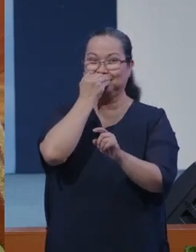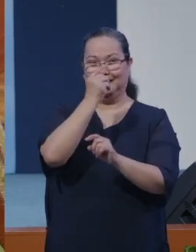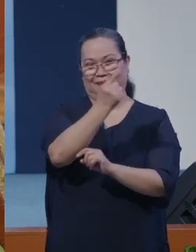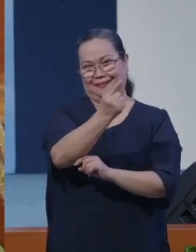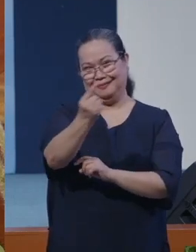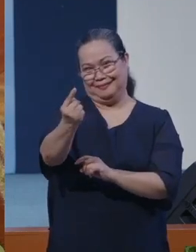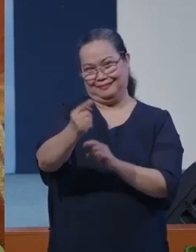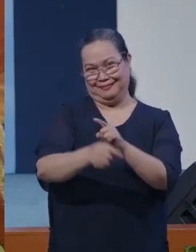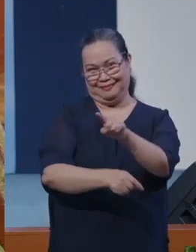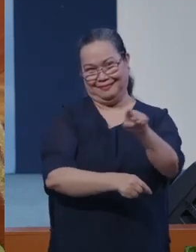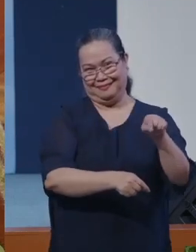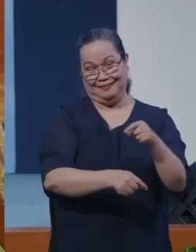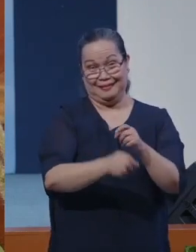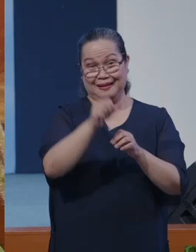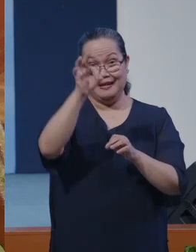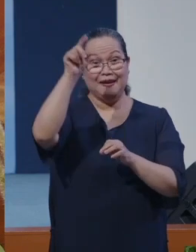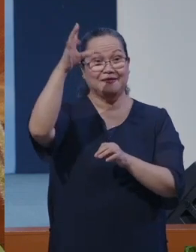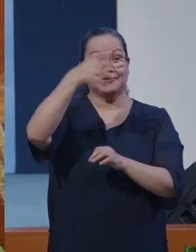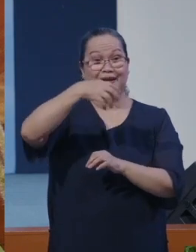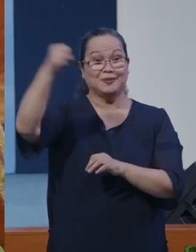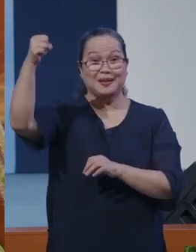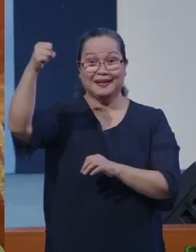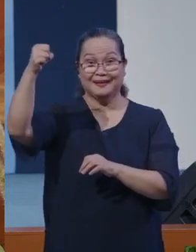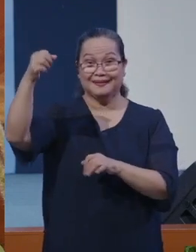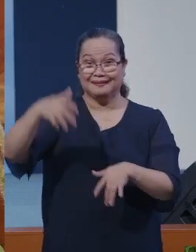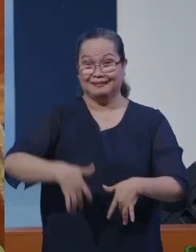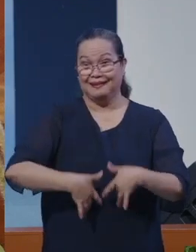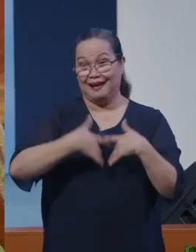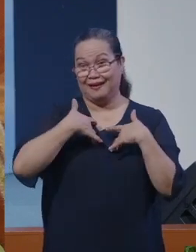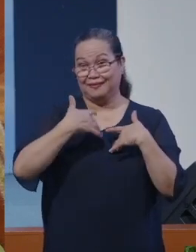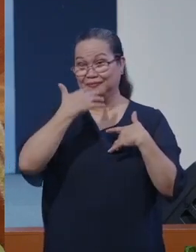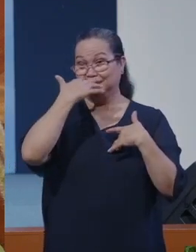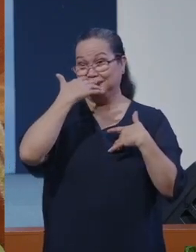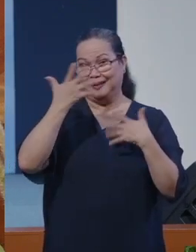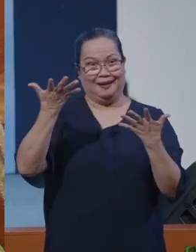Panginoon. At kung bawiin ko yon, wala ka na.